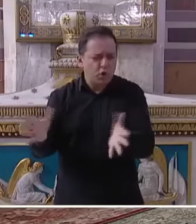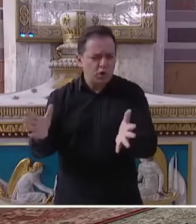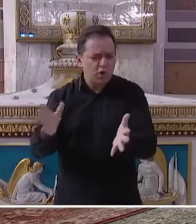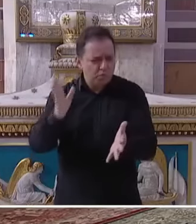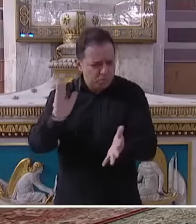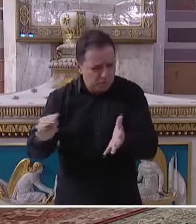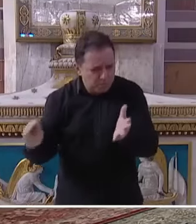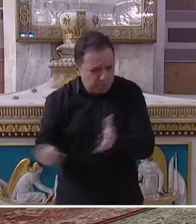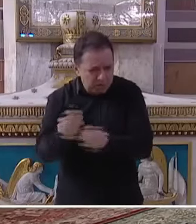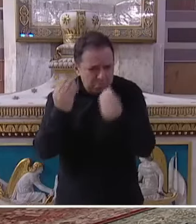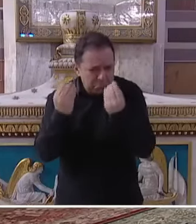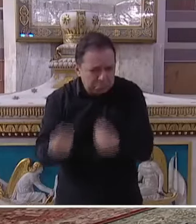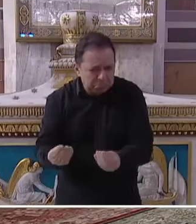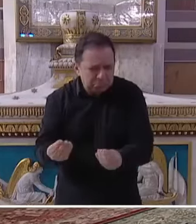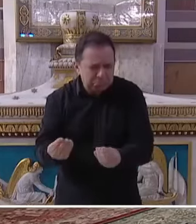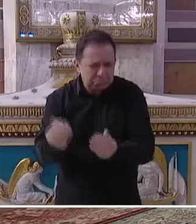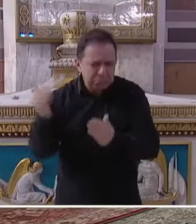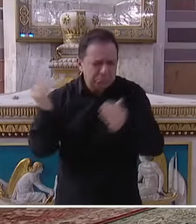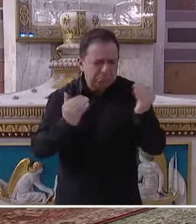αγαθόν είναι».